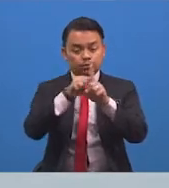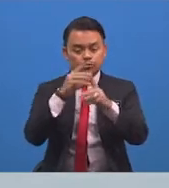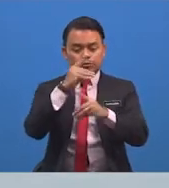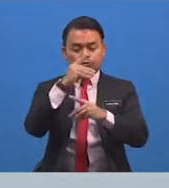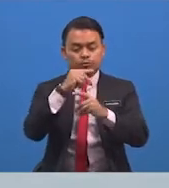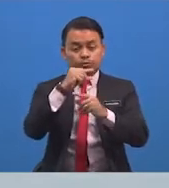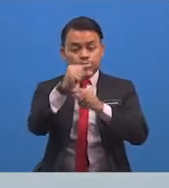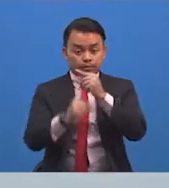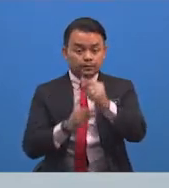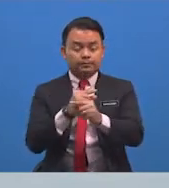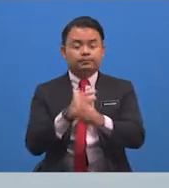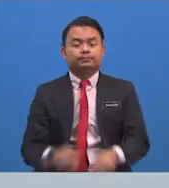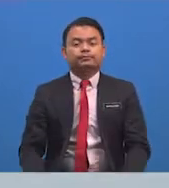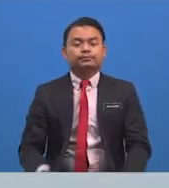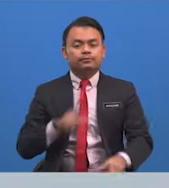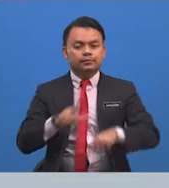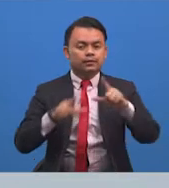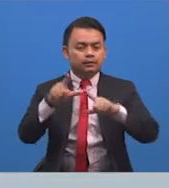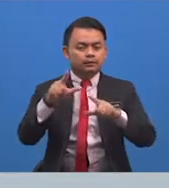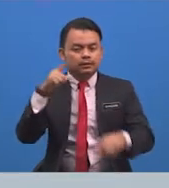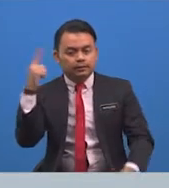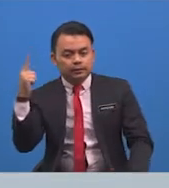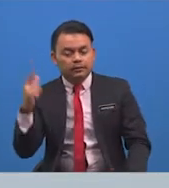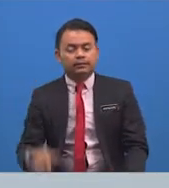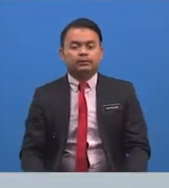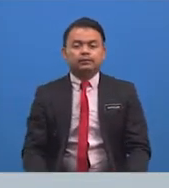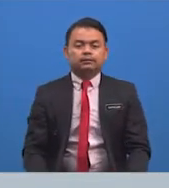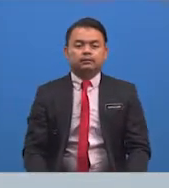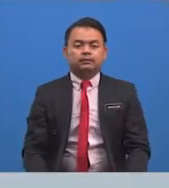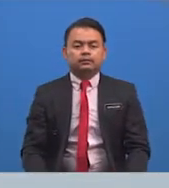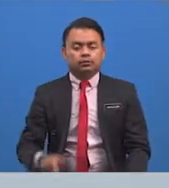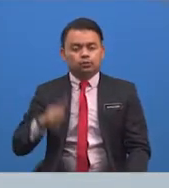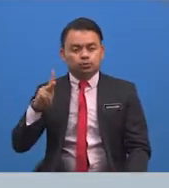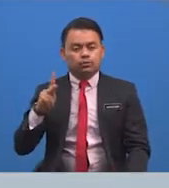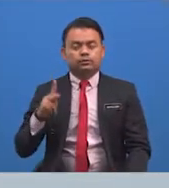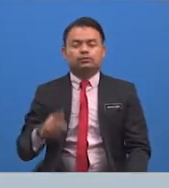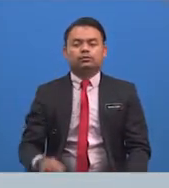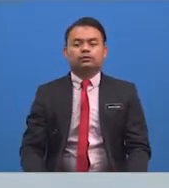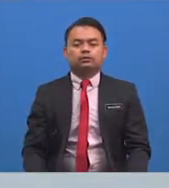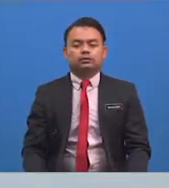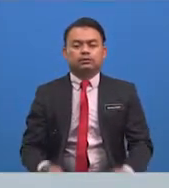Langkah yang seterusnya ialah penguatkuasaan undang-undang.